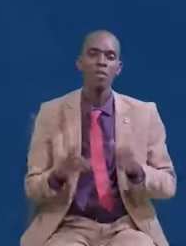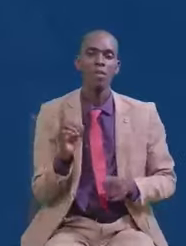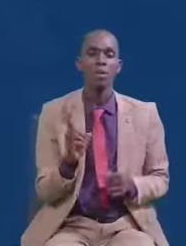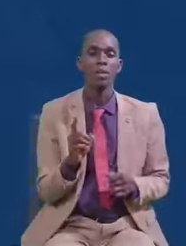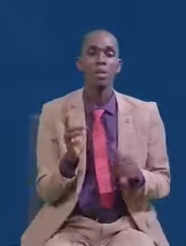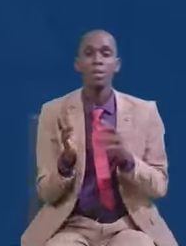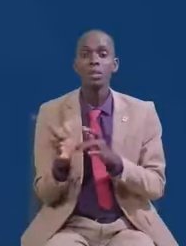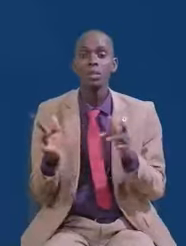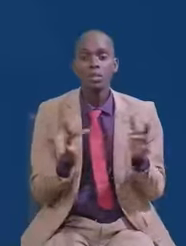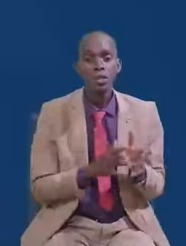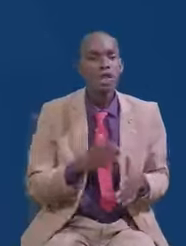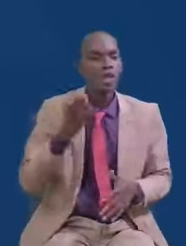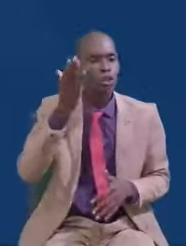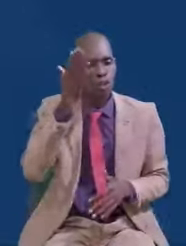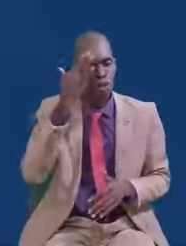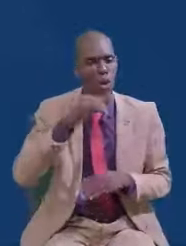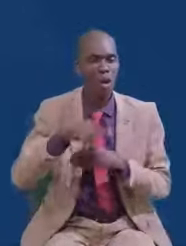Jésus savait cela.